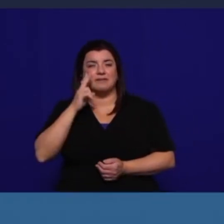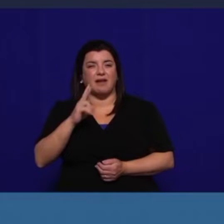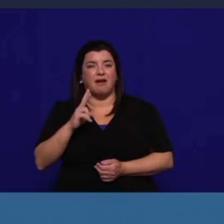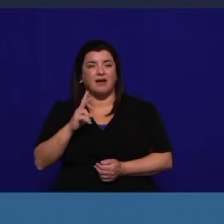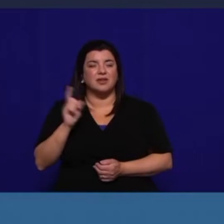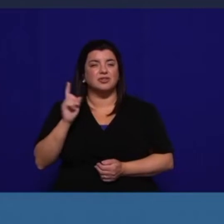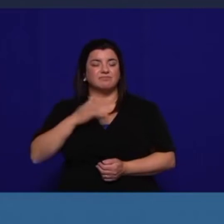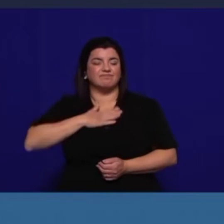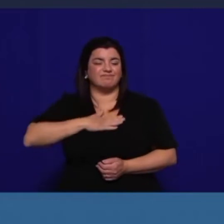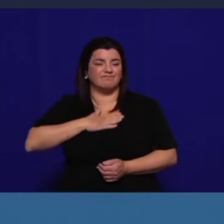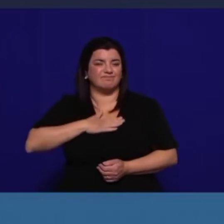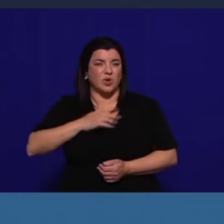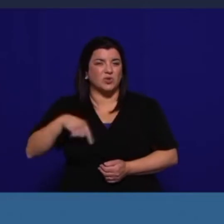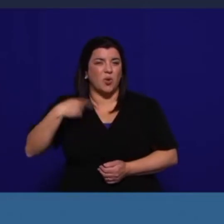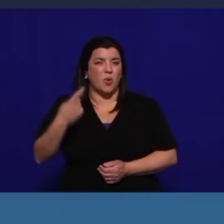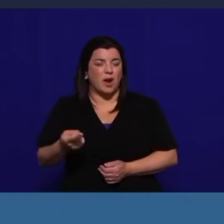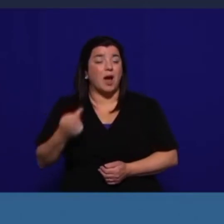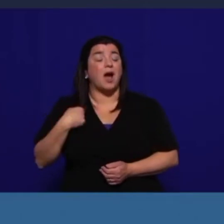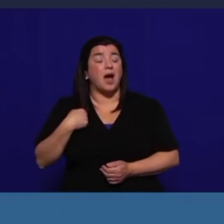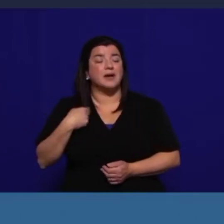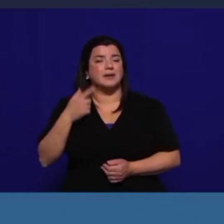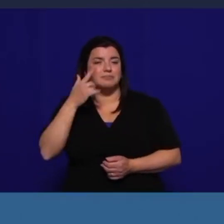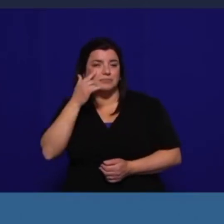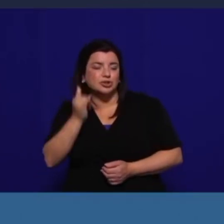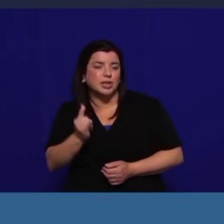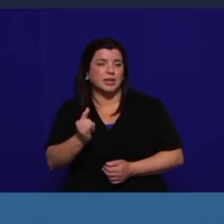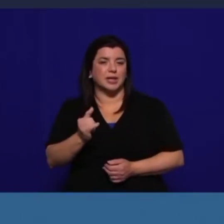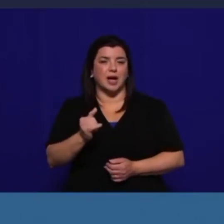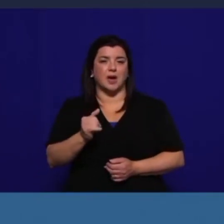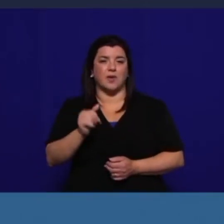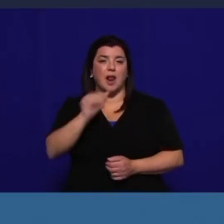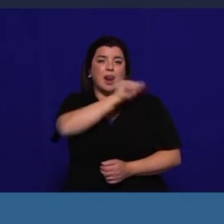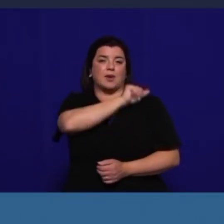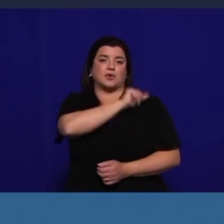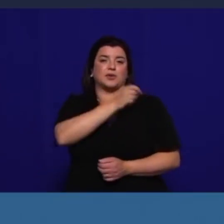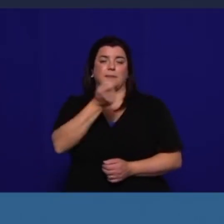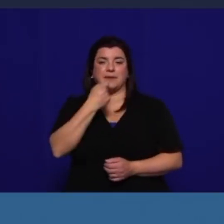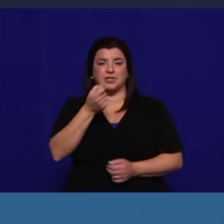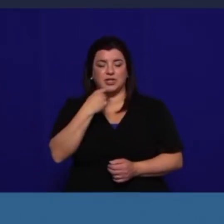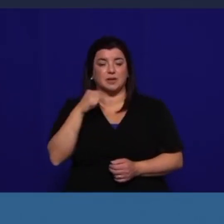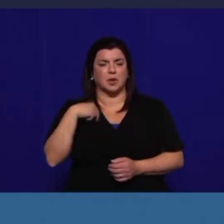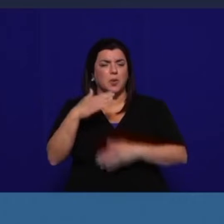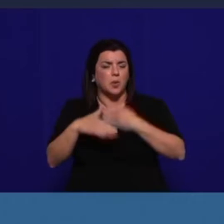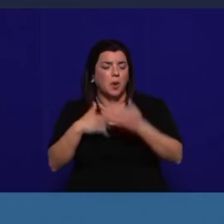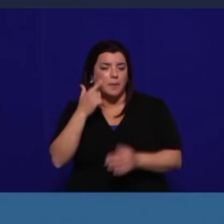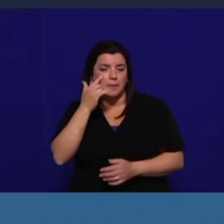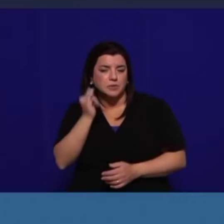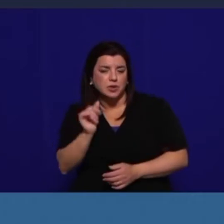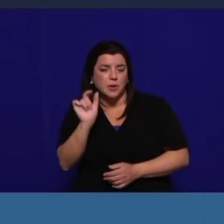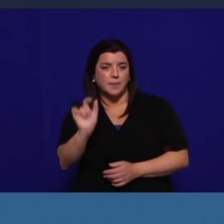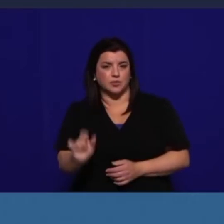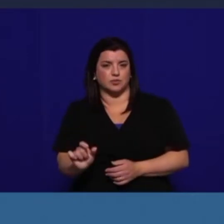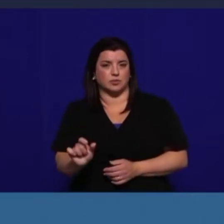ukoll mal-vaccines, dawn jiġu investigati mill-Medicines Authority u hemmhekk dawn jibqgħu jsegwu wkoll dawk